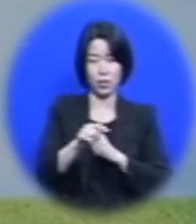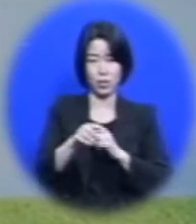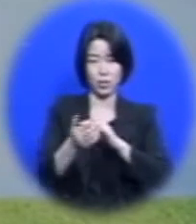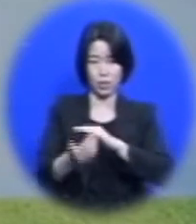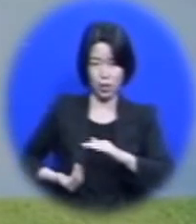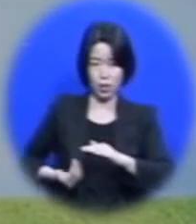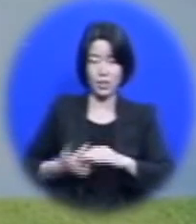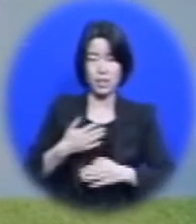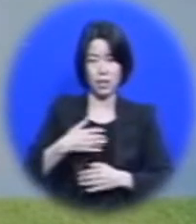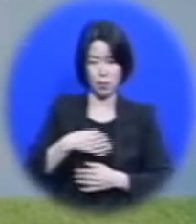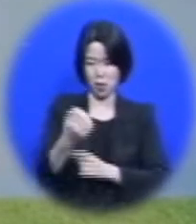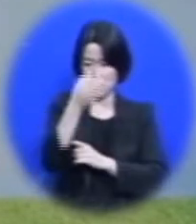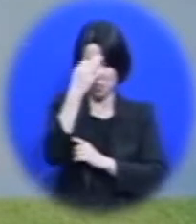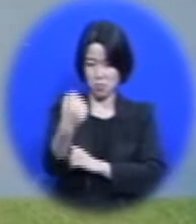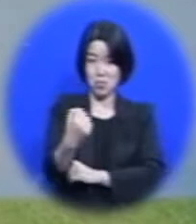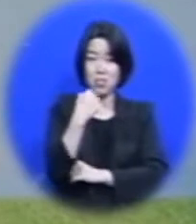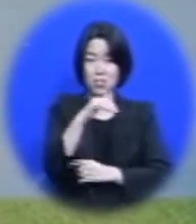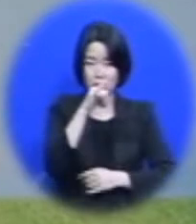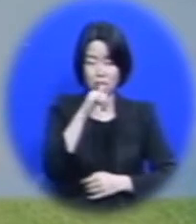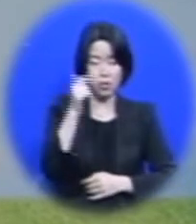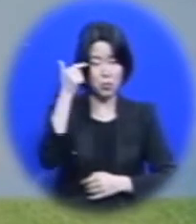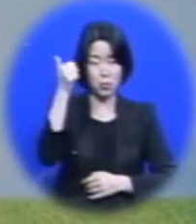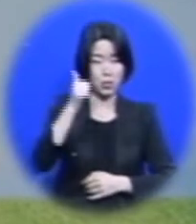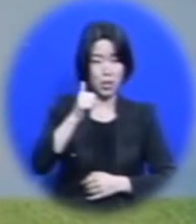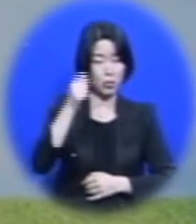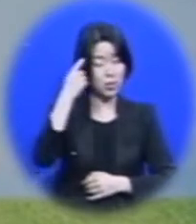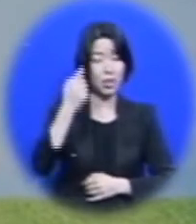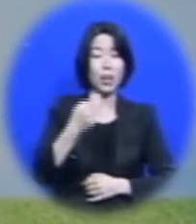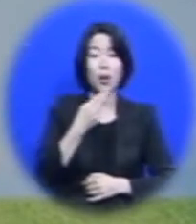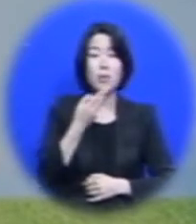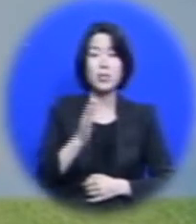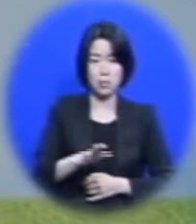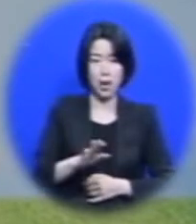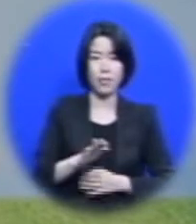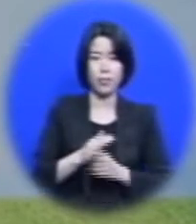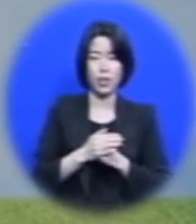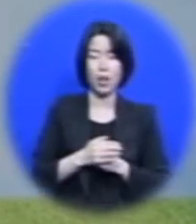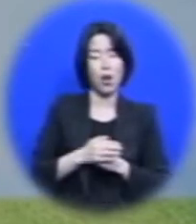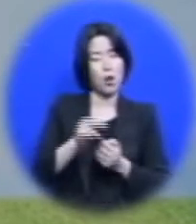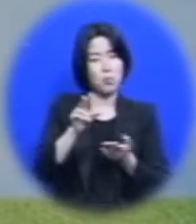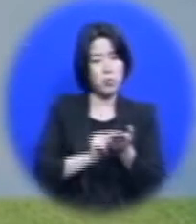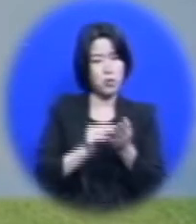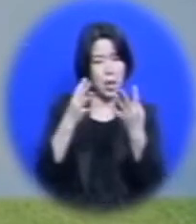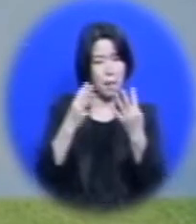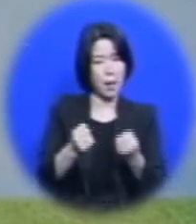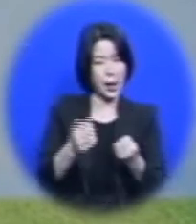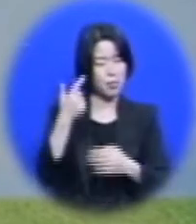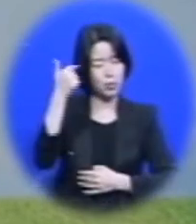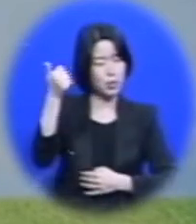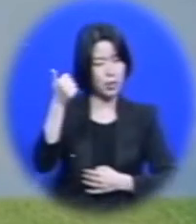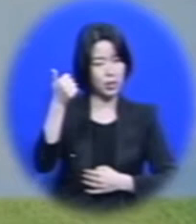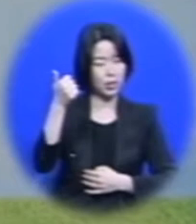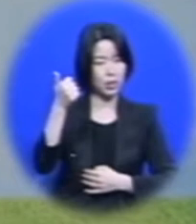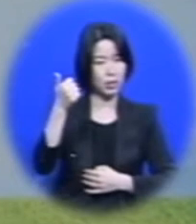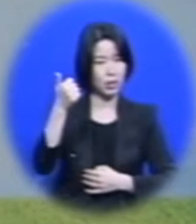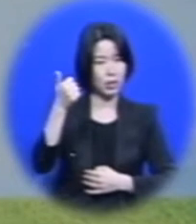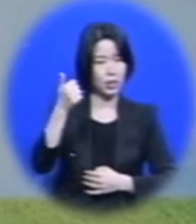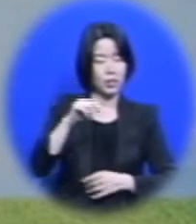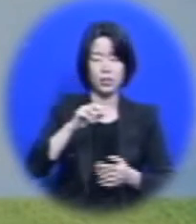제가 무슨 능력 있는 목사라고는 생각을 안 했지만 문제가 많은 목사라고도 생각을 안